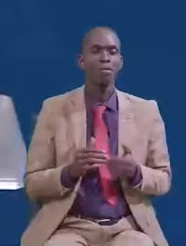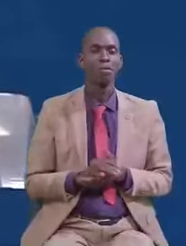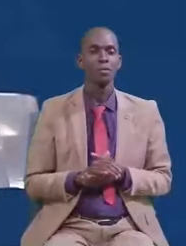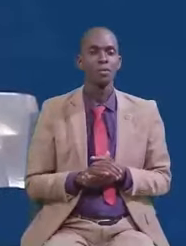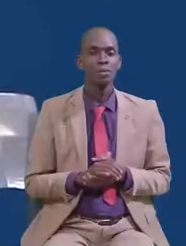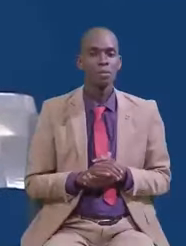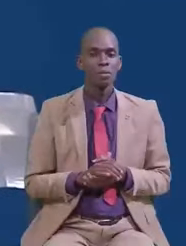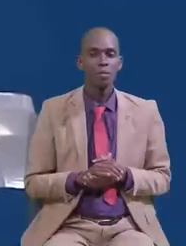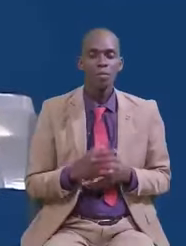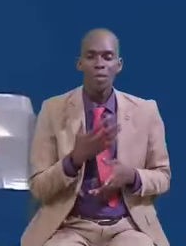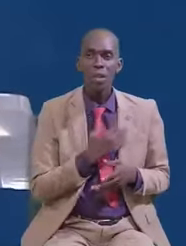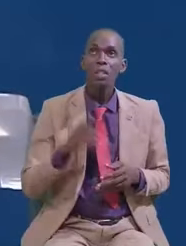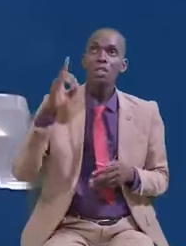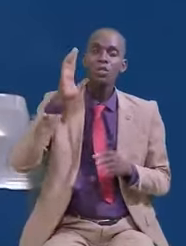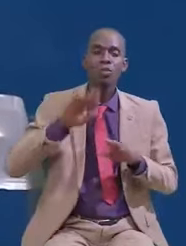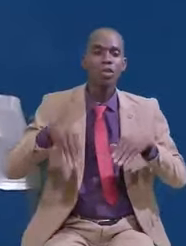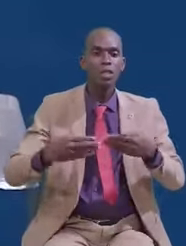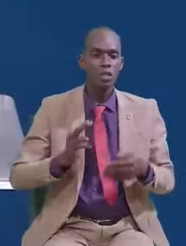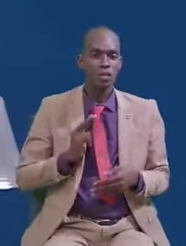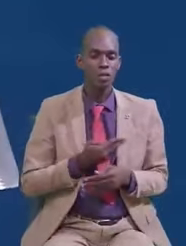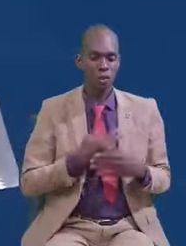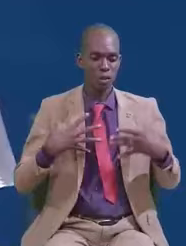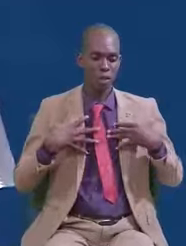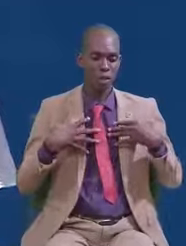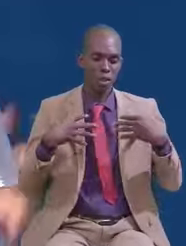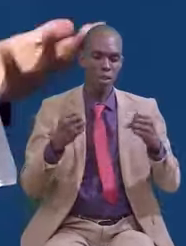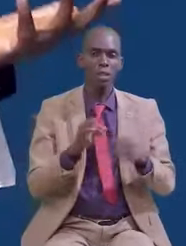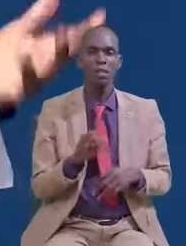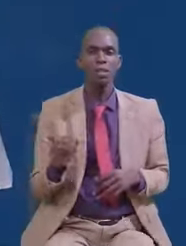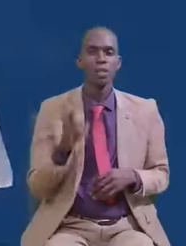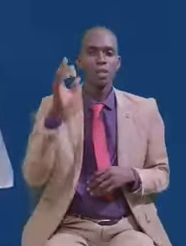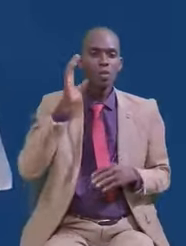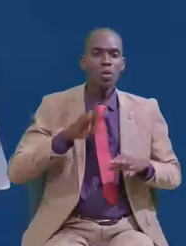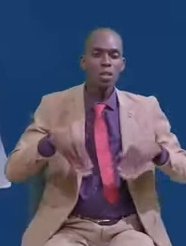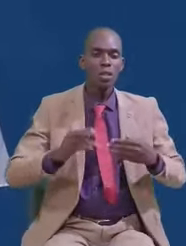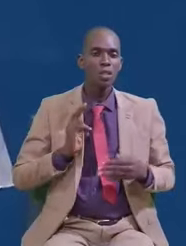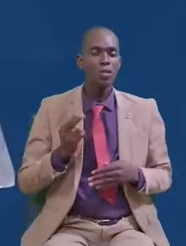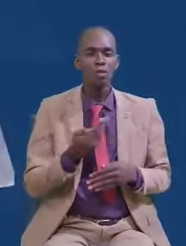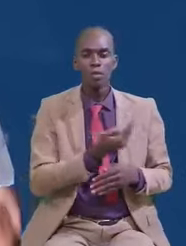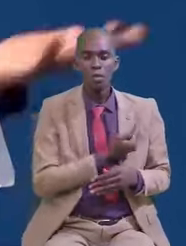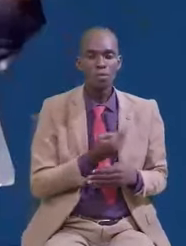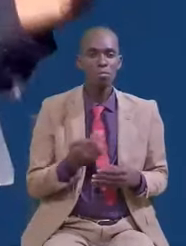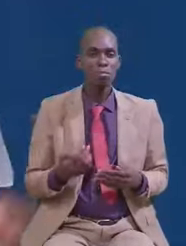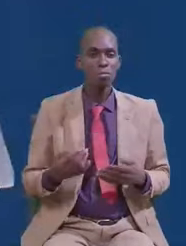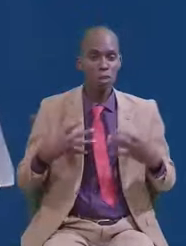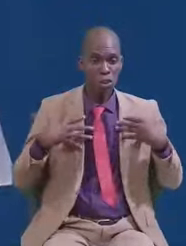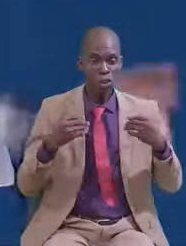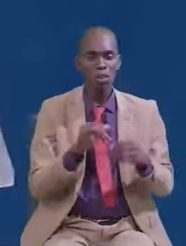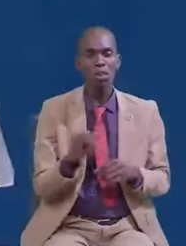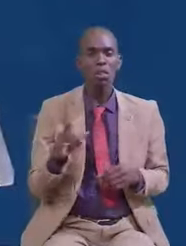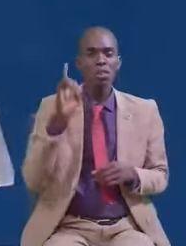Il va nous donner la guérison. Il va nous donner le rétablissement. Il va nous donner la